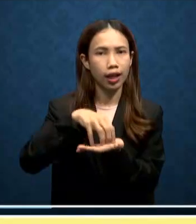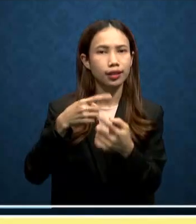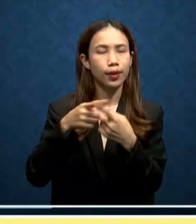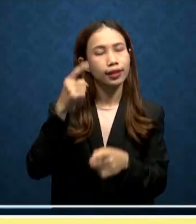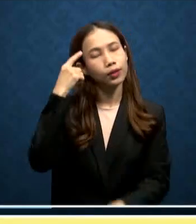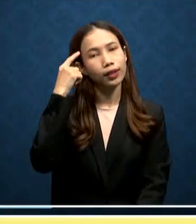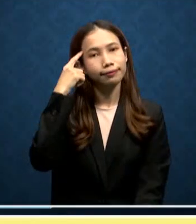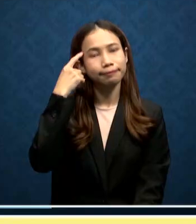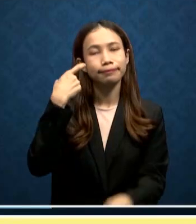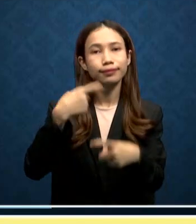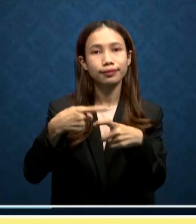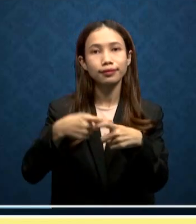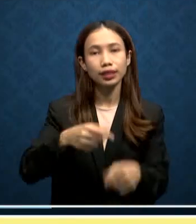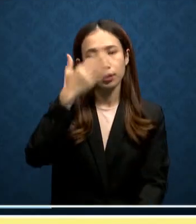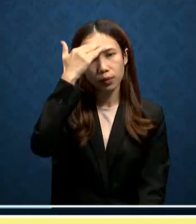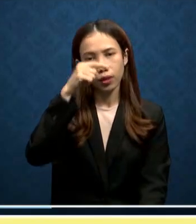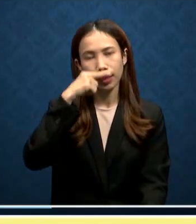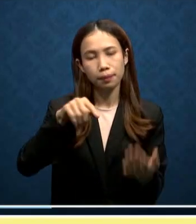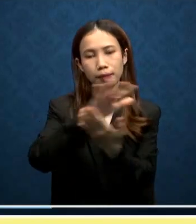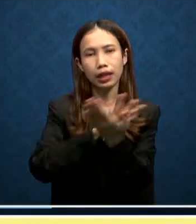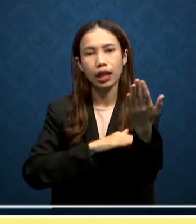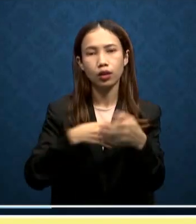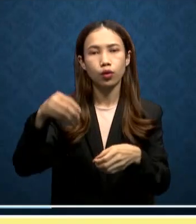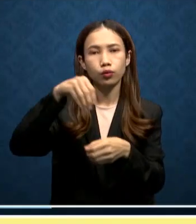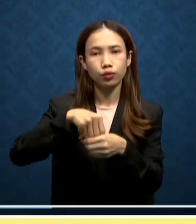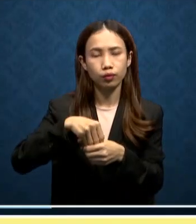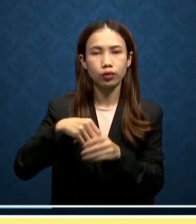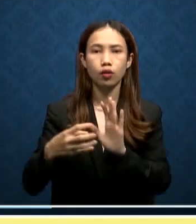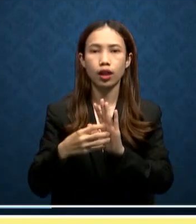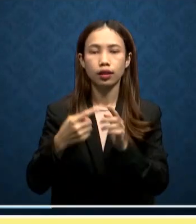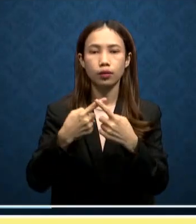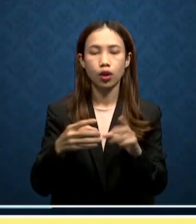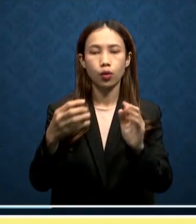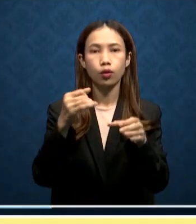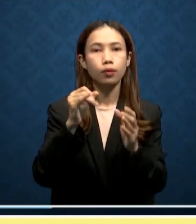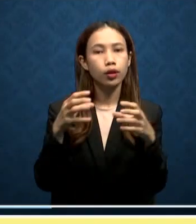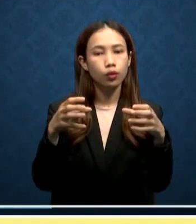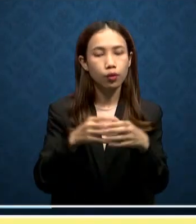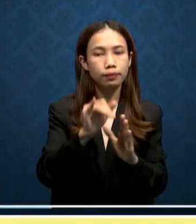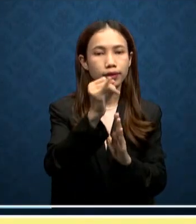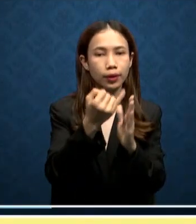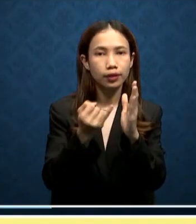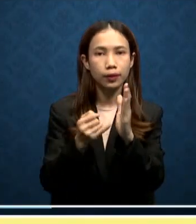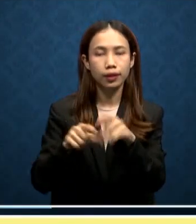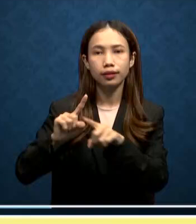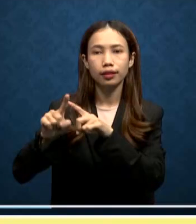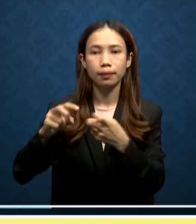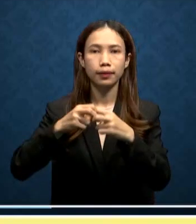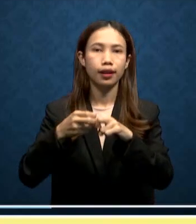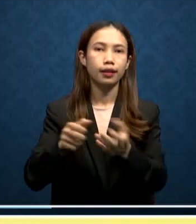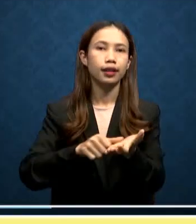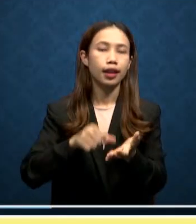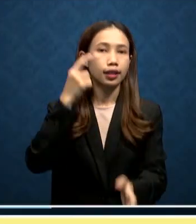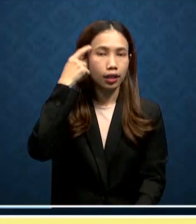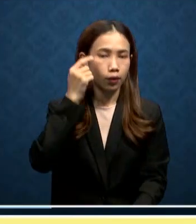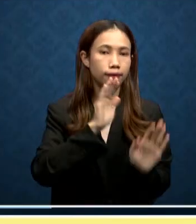มันอาจจะยากเพราะว่ามันทั่วประเทศแต่ว่าถ้าท่านกลุ่มตั้งเป็นกลุ่มจังหวัดนะเพื่อแก้ปัญหาอันนี้ก็ก็